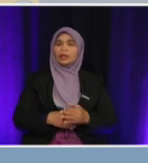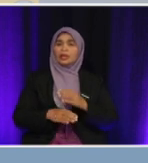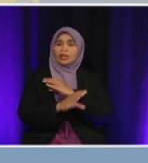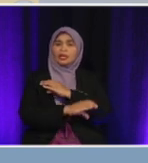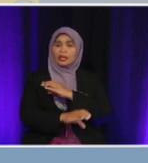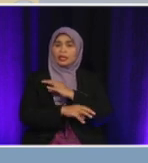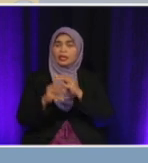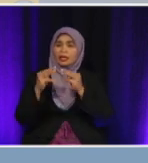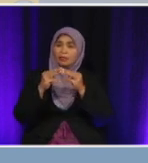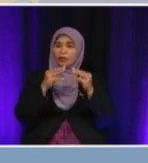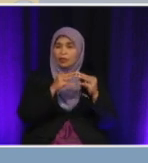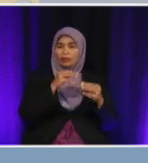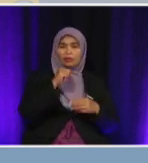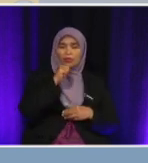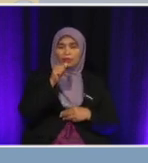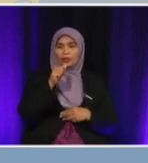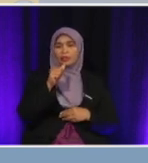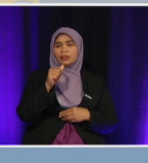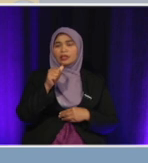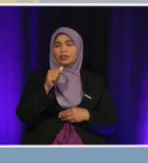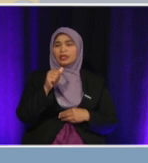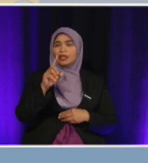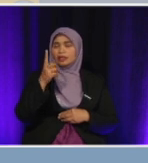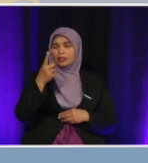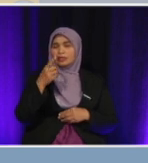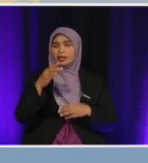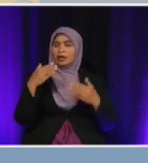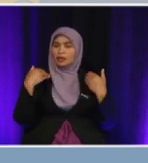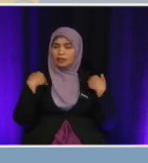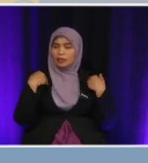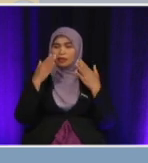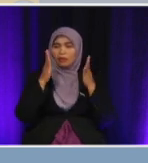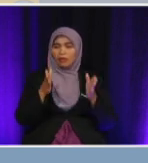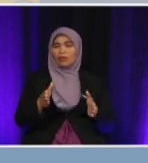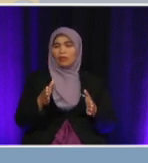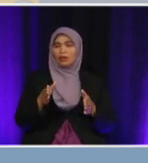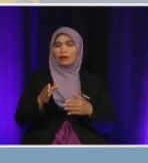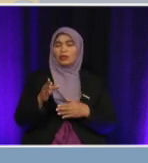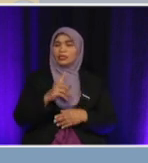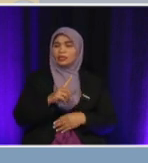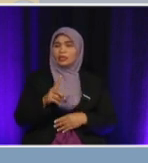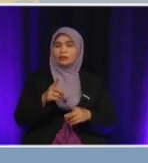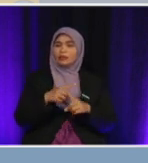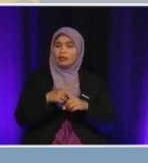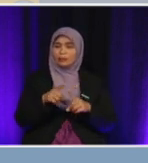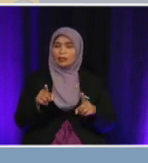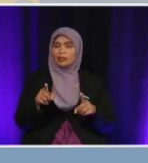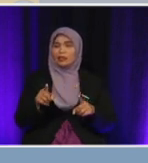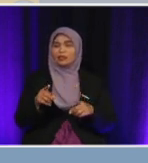bukan hanya bukan hanya mempunyai orang-orang kaum Islam